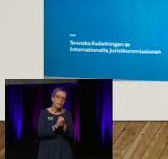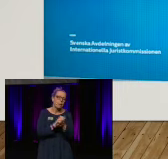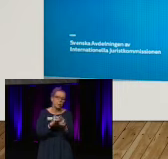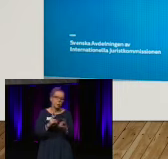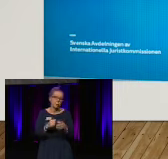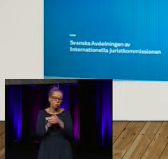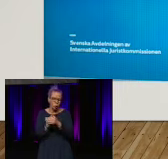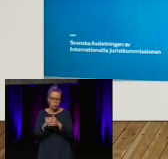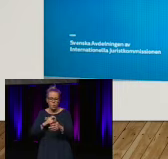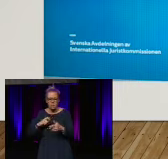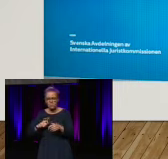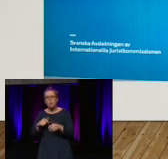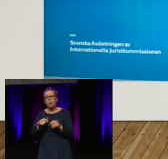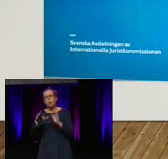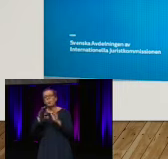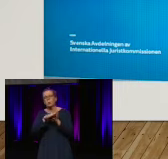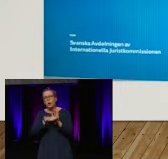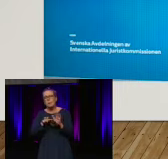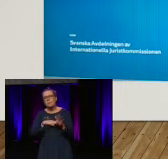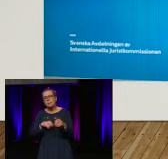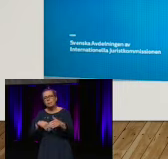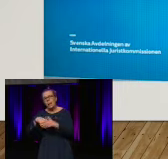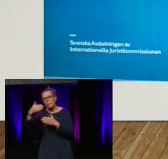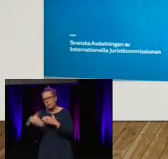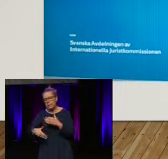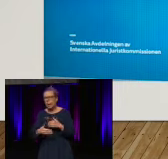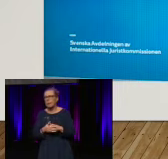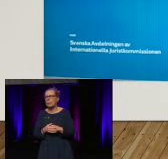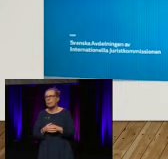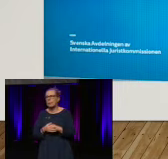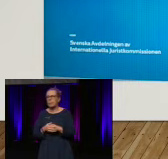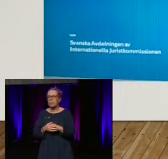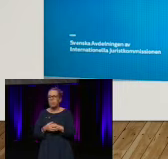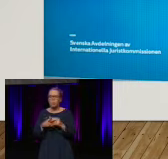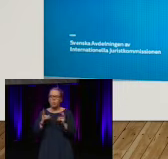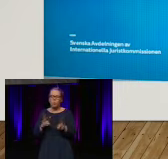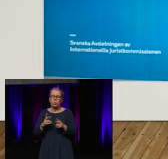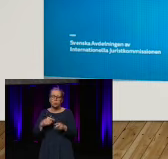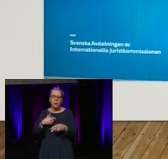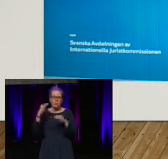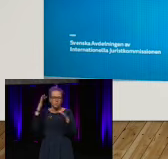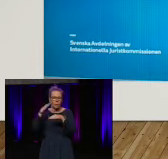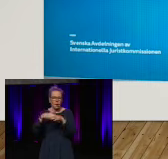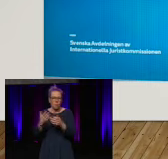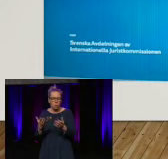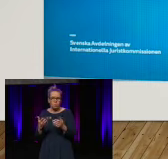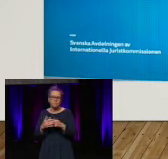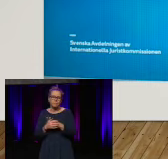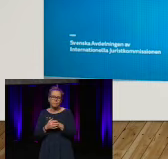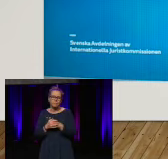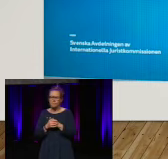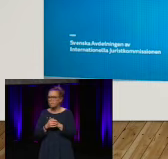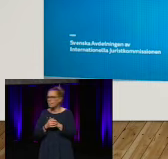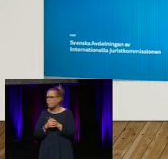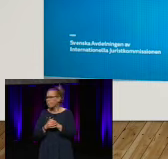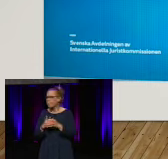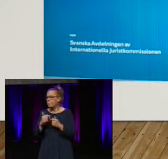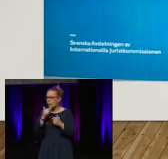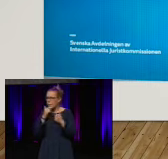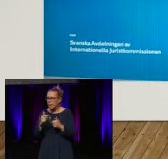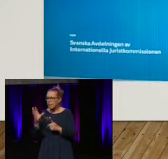programmet ligger på vår hemsida och man kan få dela det om man hör av sig. Tack